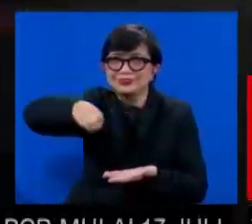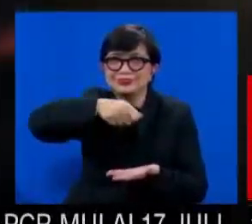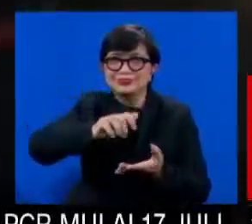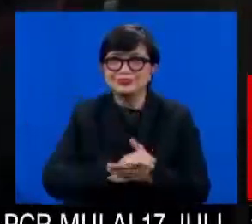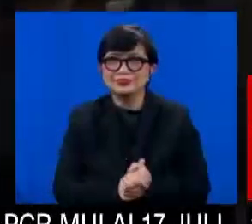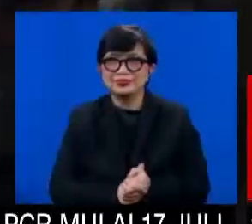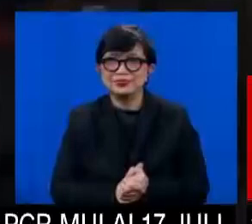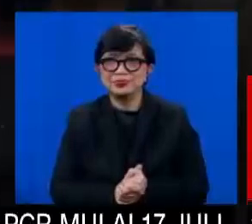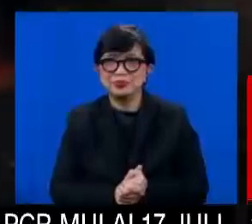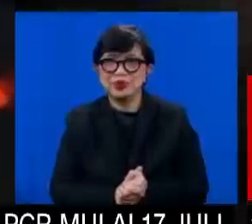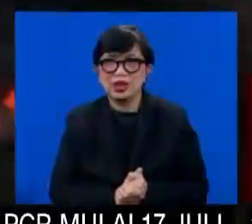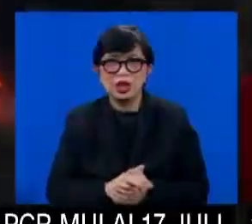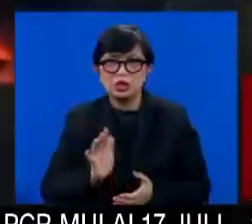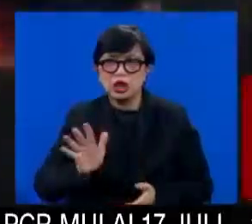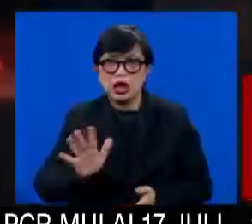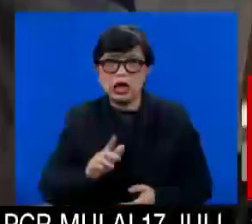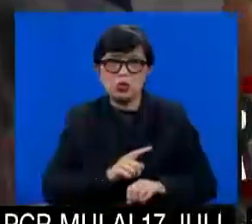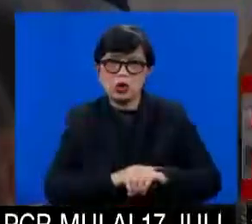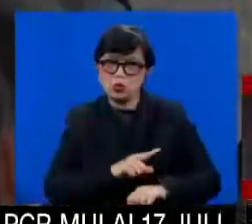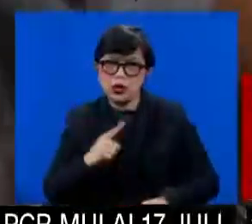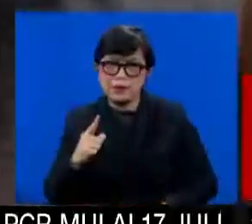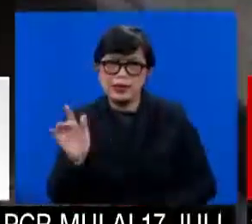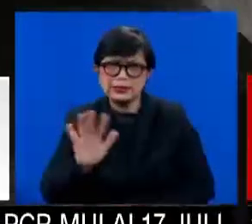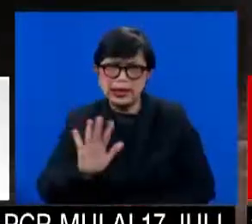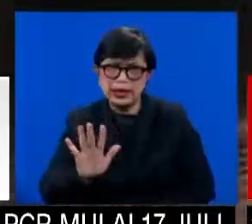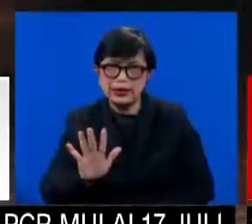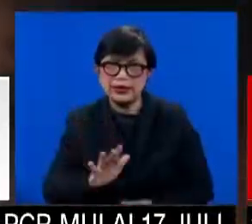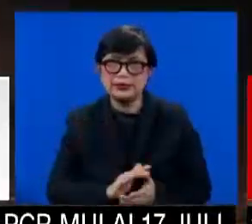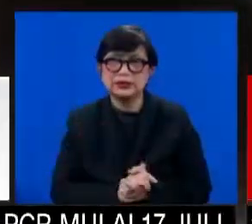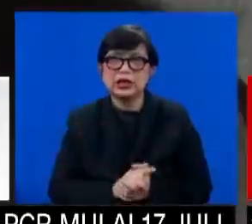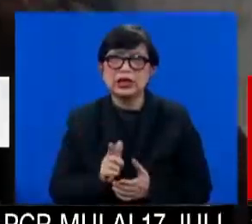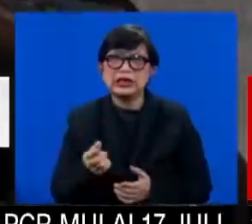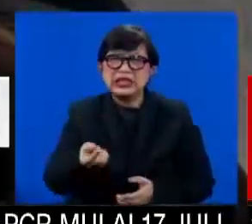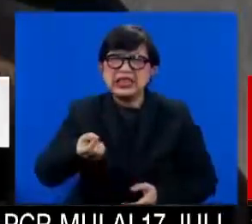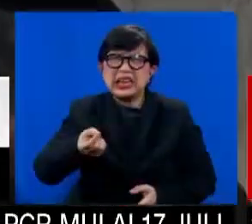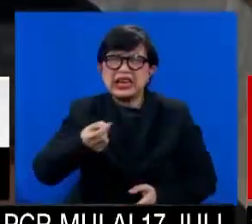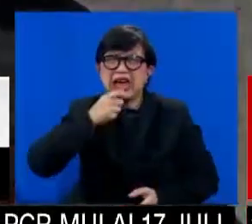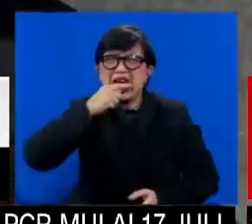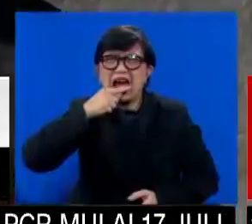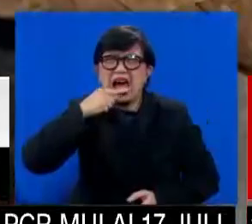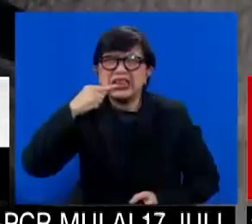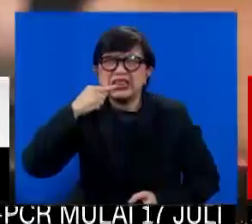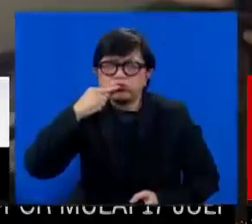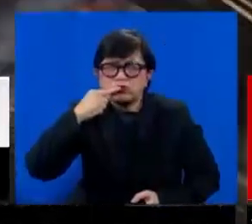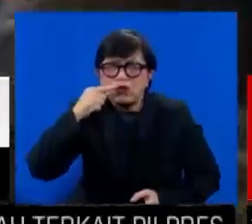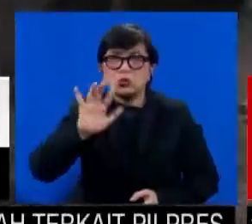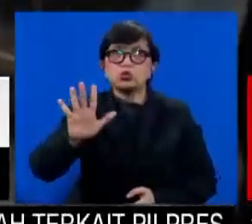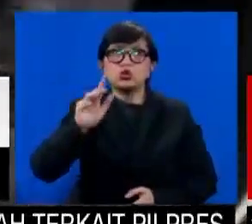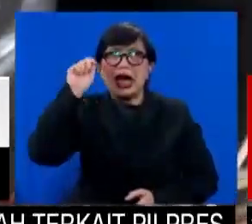Usahakan tidak memanggang sate terlalu lama ya, karena dapat menyebabkan sate terlalu kering dan menjadi alot.